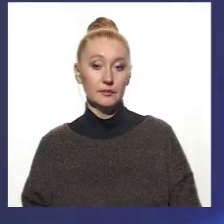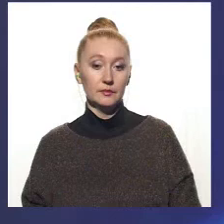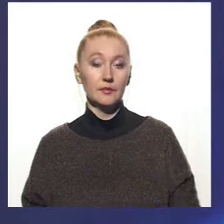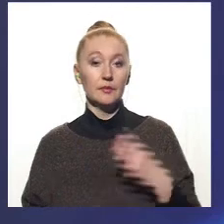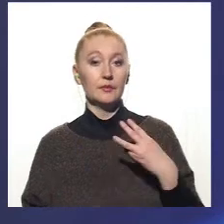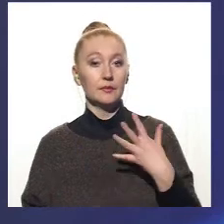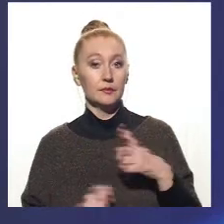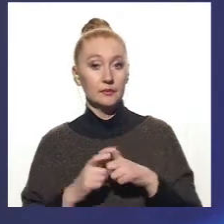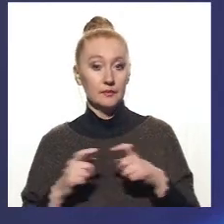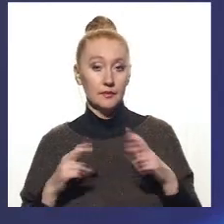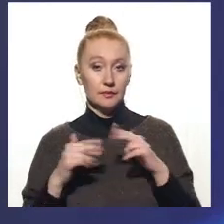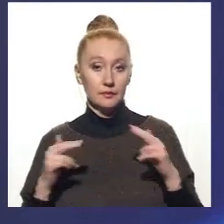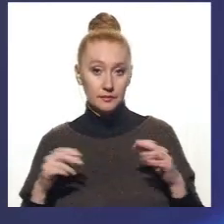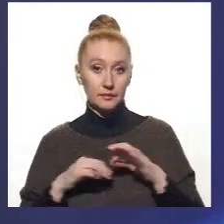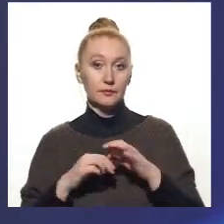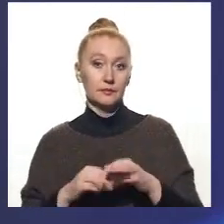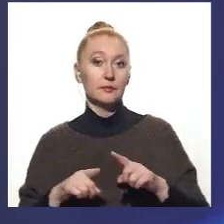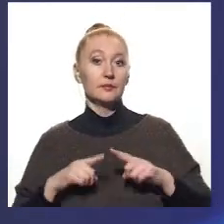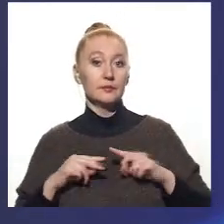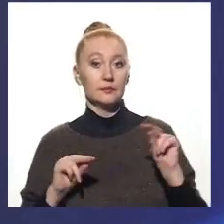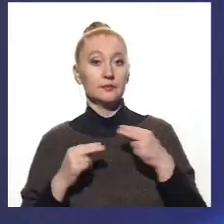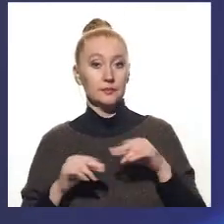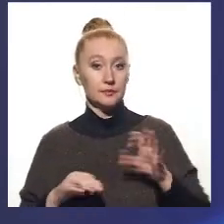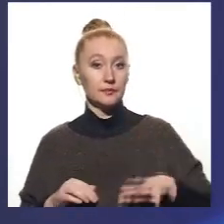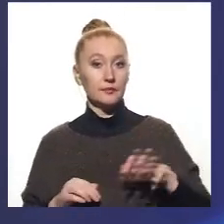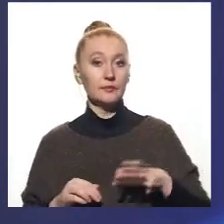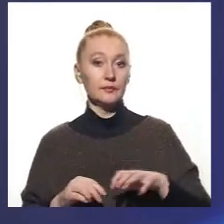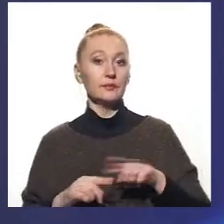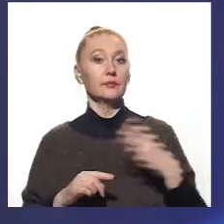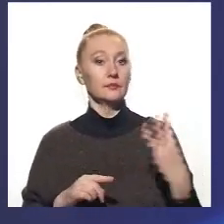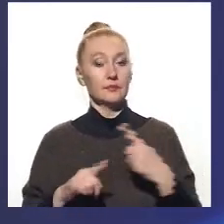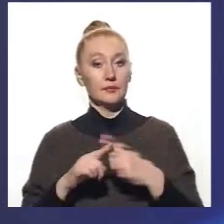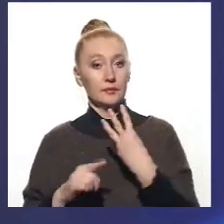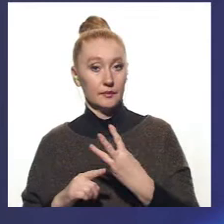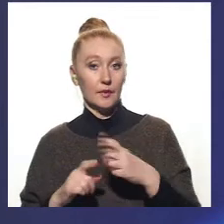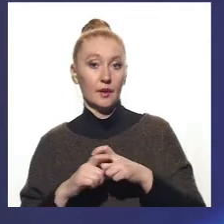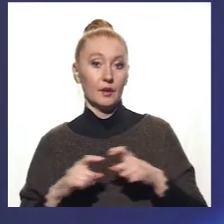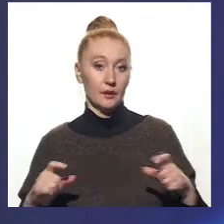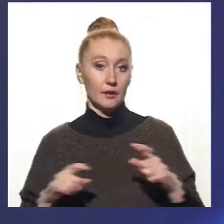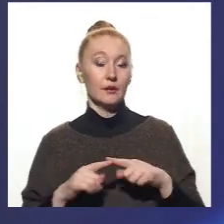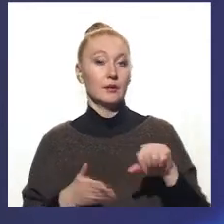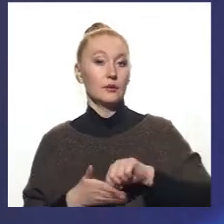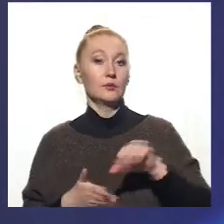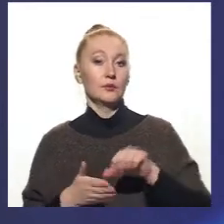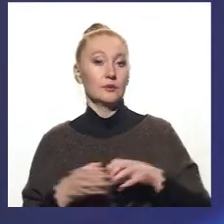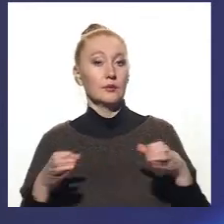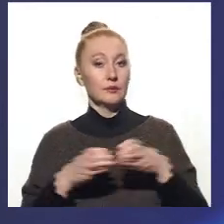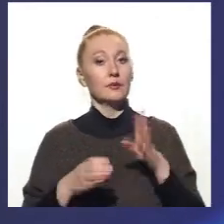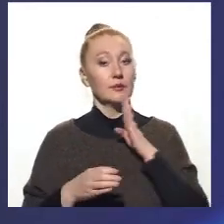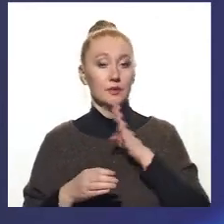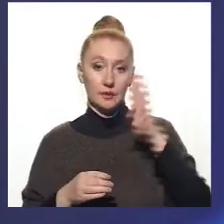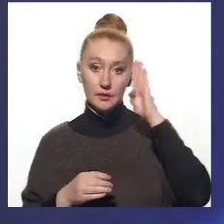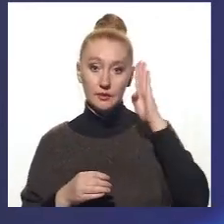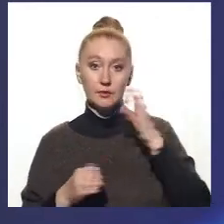У 35-й школі Дніпра проходить фінал чемпіонату міста з баскетболу 3-3 серед школярів. У змаганнях беруть участь команди дівчат